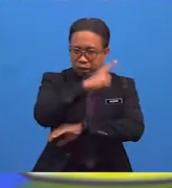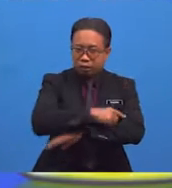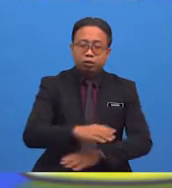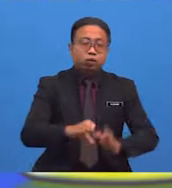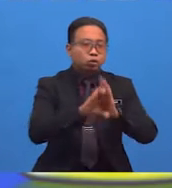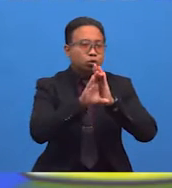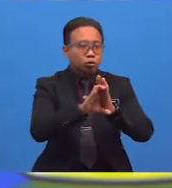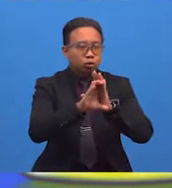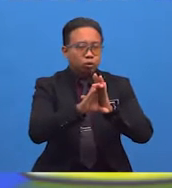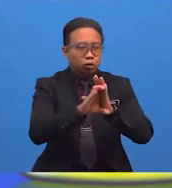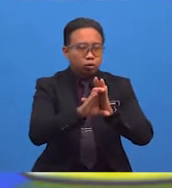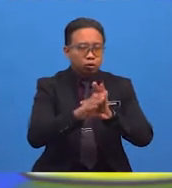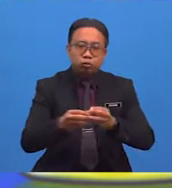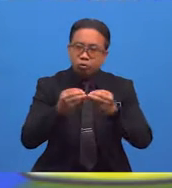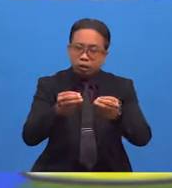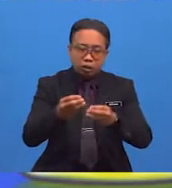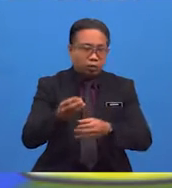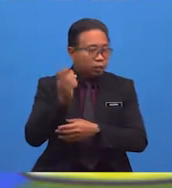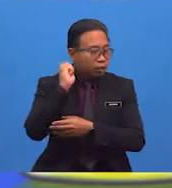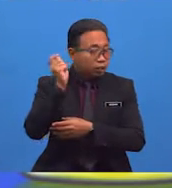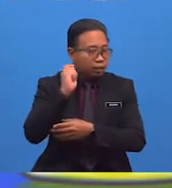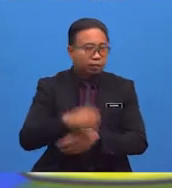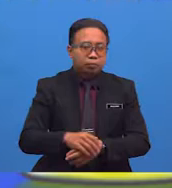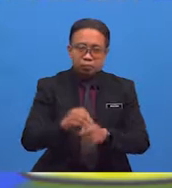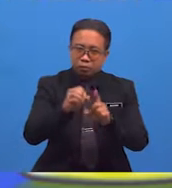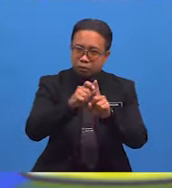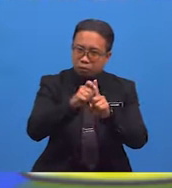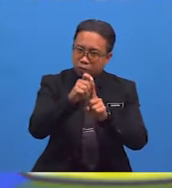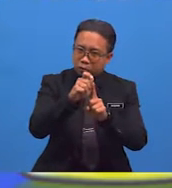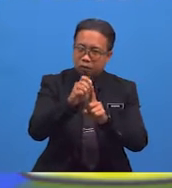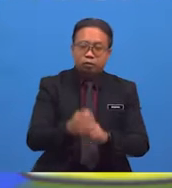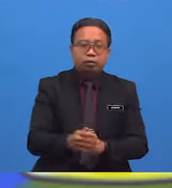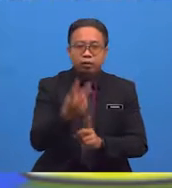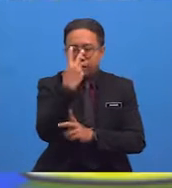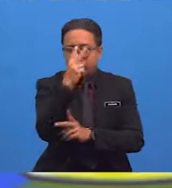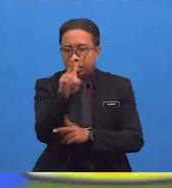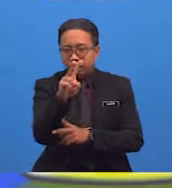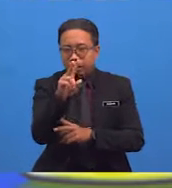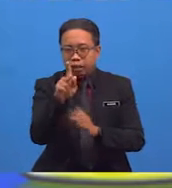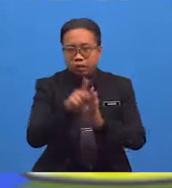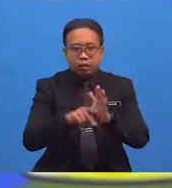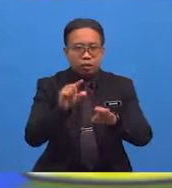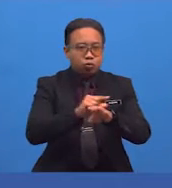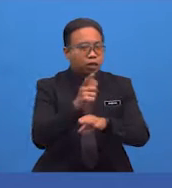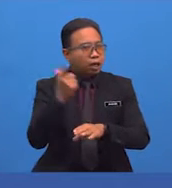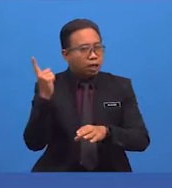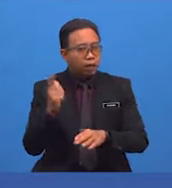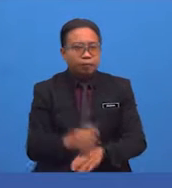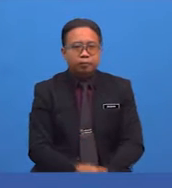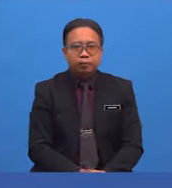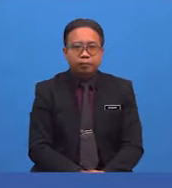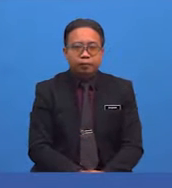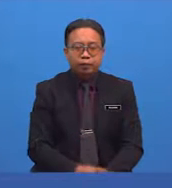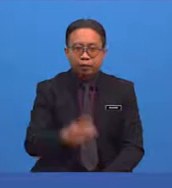Contoh pertama, cikgu dah berikan tadi, termometer. Mari kita lihat kegunaan lain.